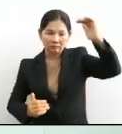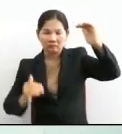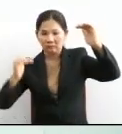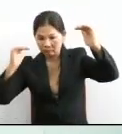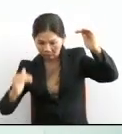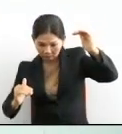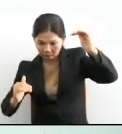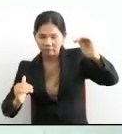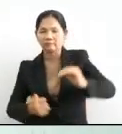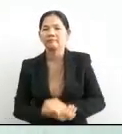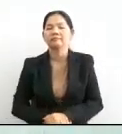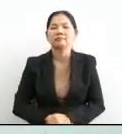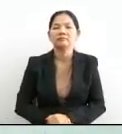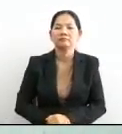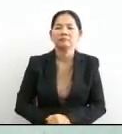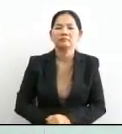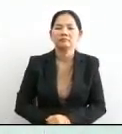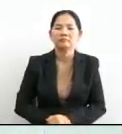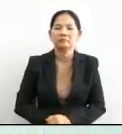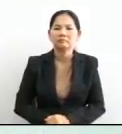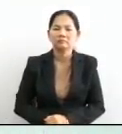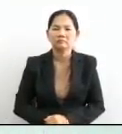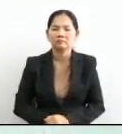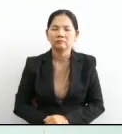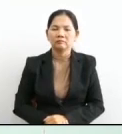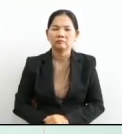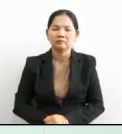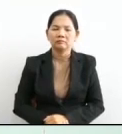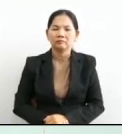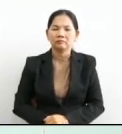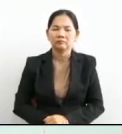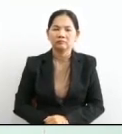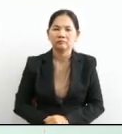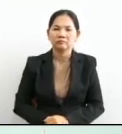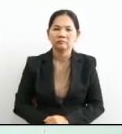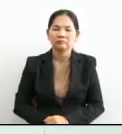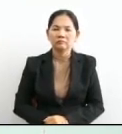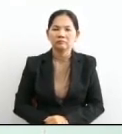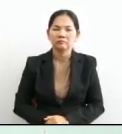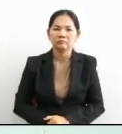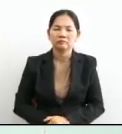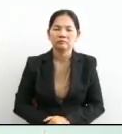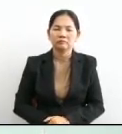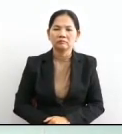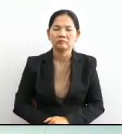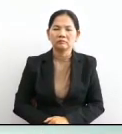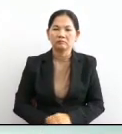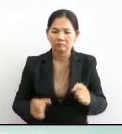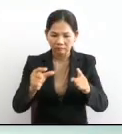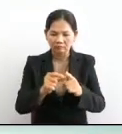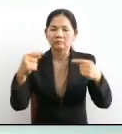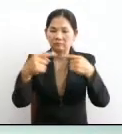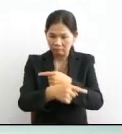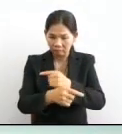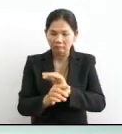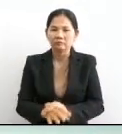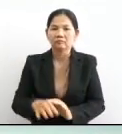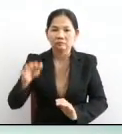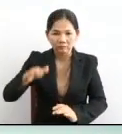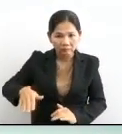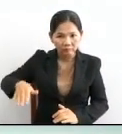nắng tiệp chà chấm con sẽ xé chá con sẽ xé nơi con ông bạn để sạp này máu chá cứ